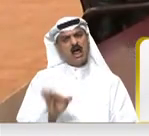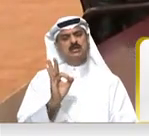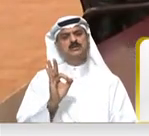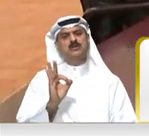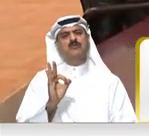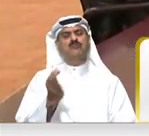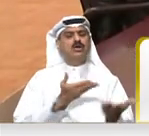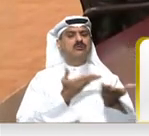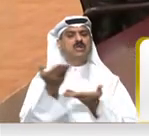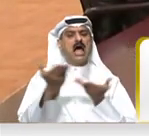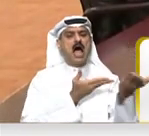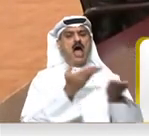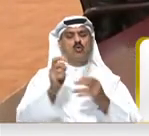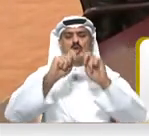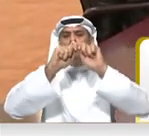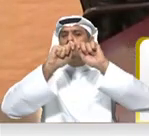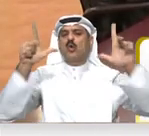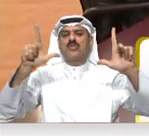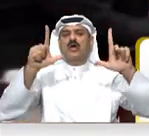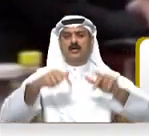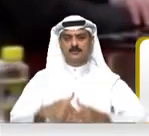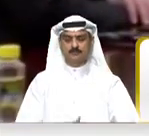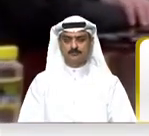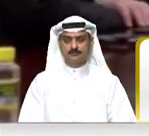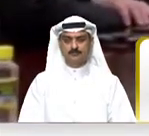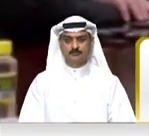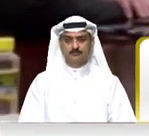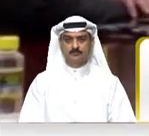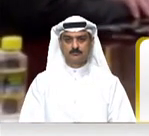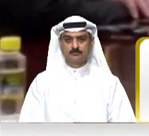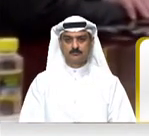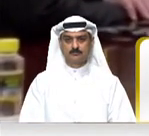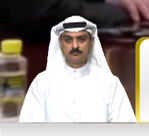على الشراكة وليس التنافس.